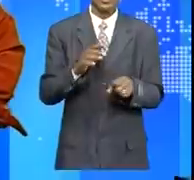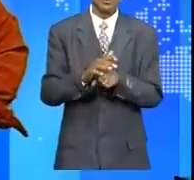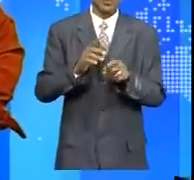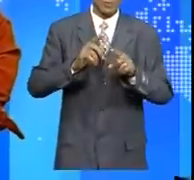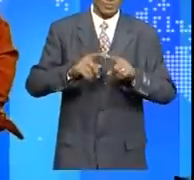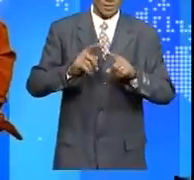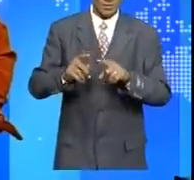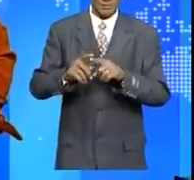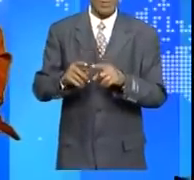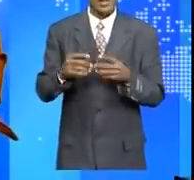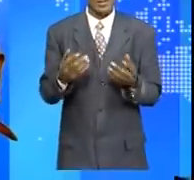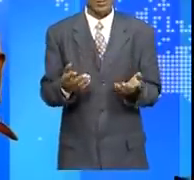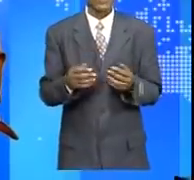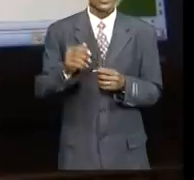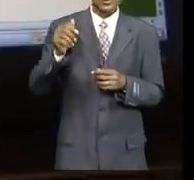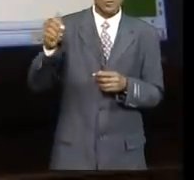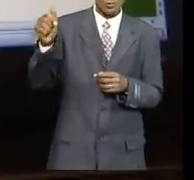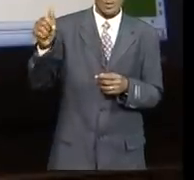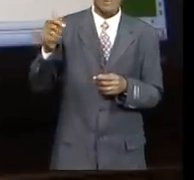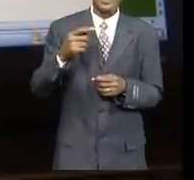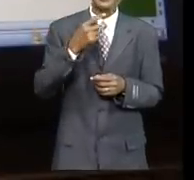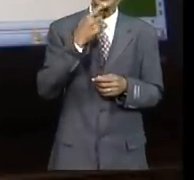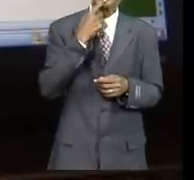par Faustin et KMB.